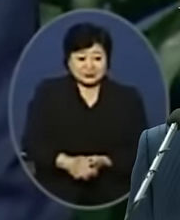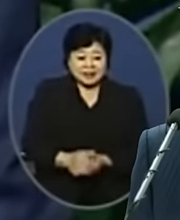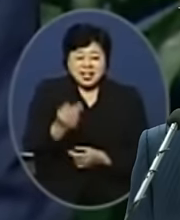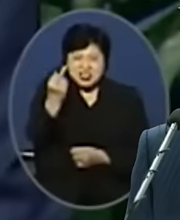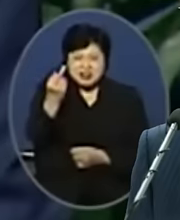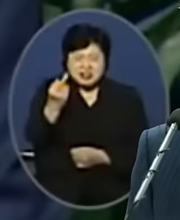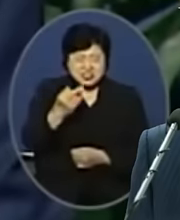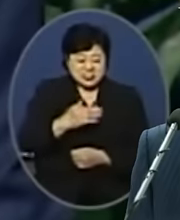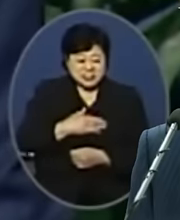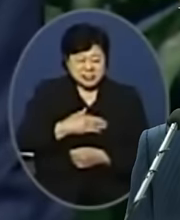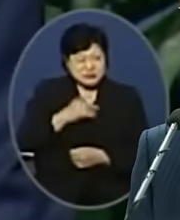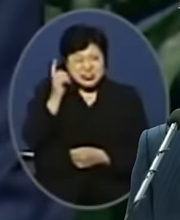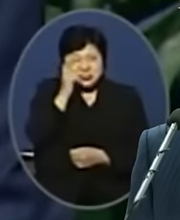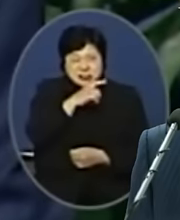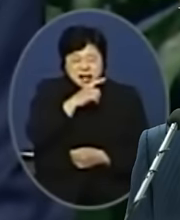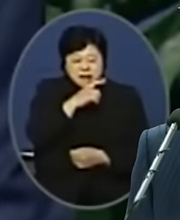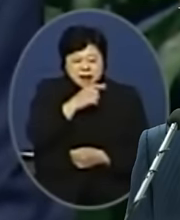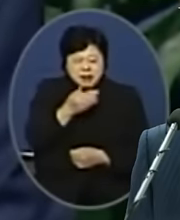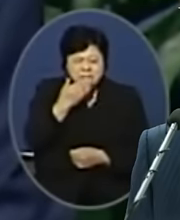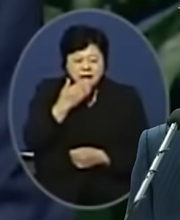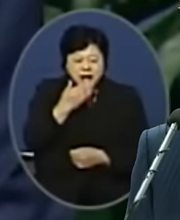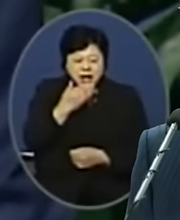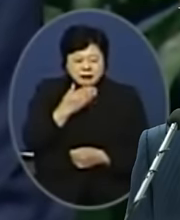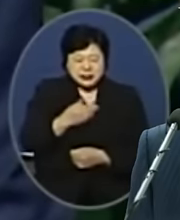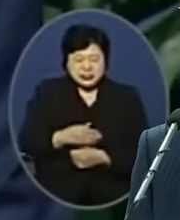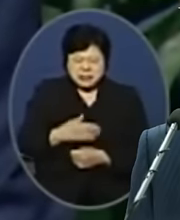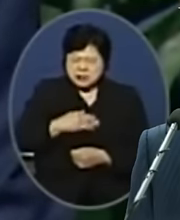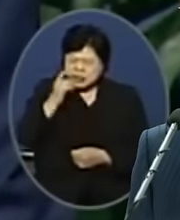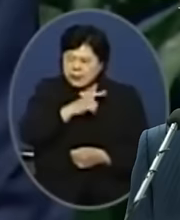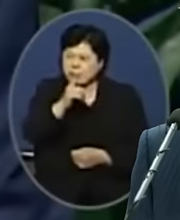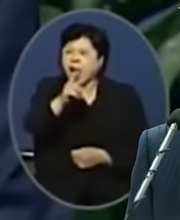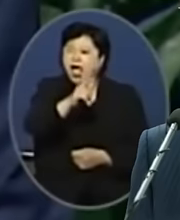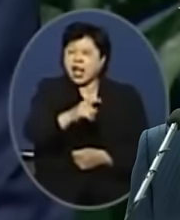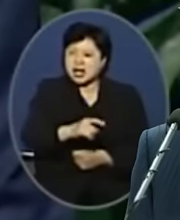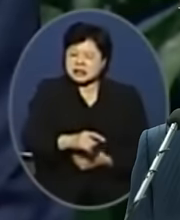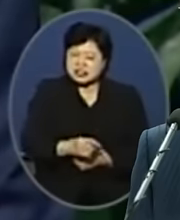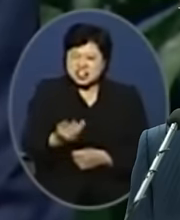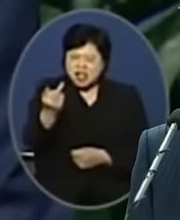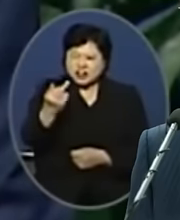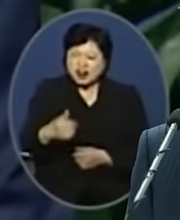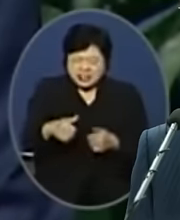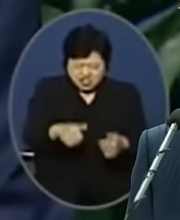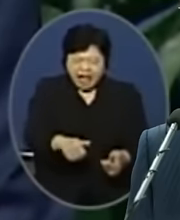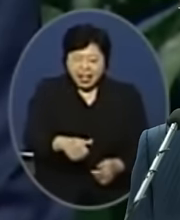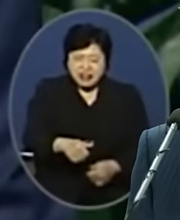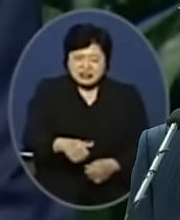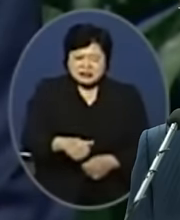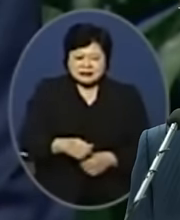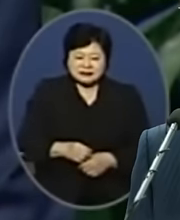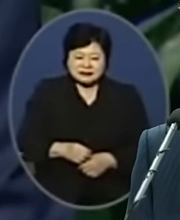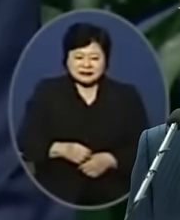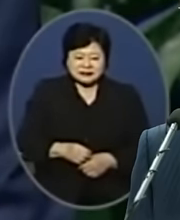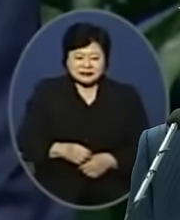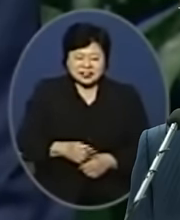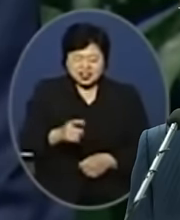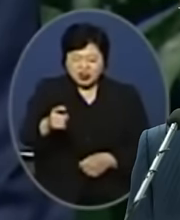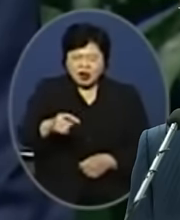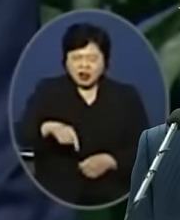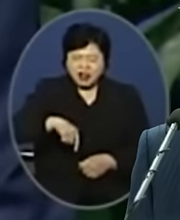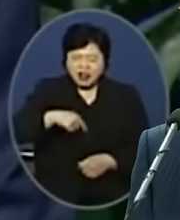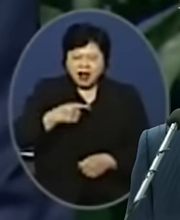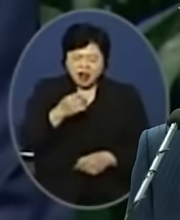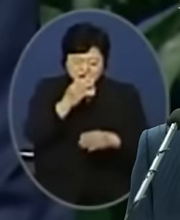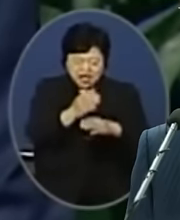그러니까 형들이 밥 먹다가 말고 숟갈 다 넣으면서 뭐 어쩌고 어째? 네가 다는 가운데 서고 우리